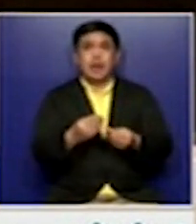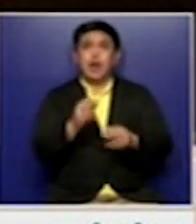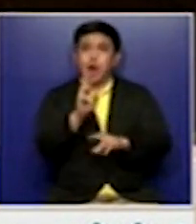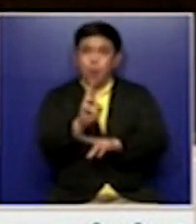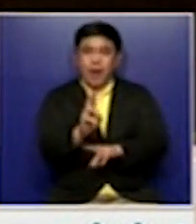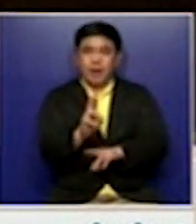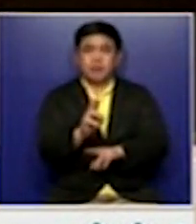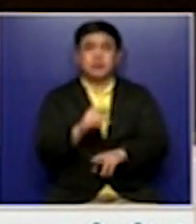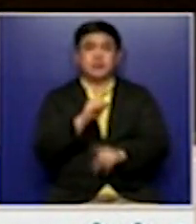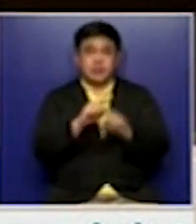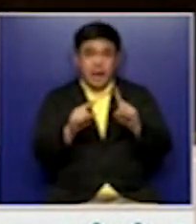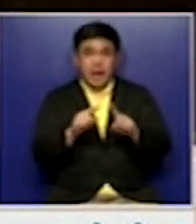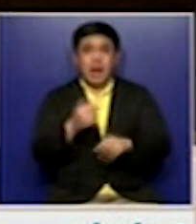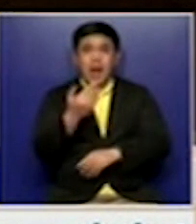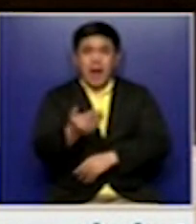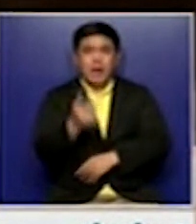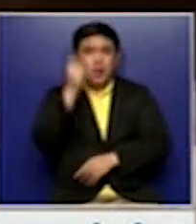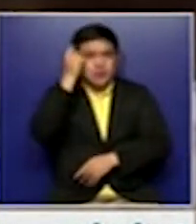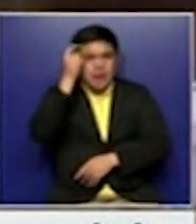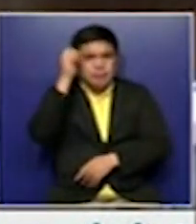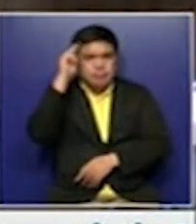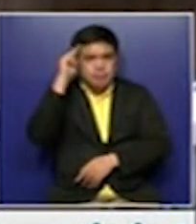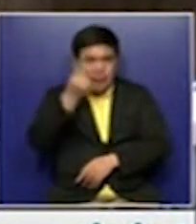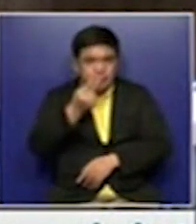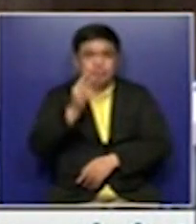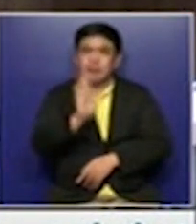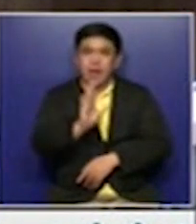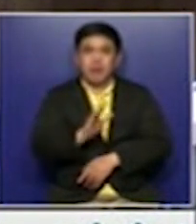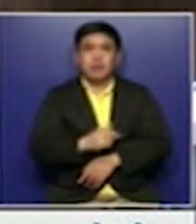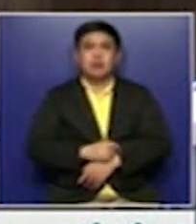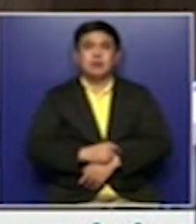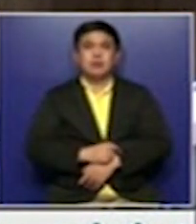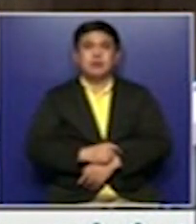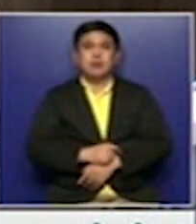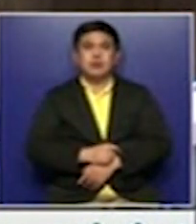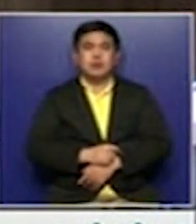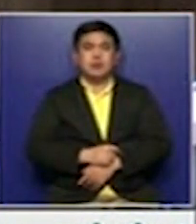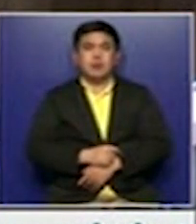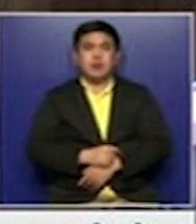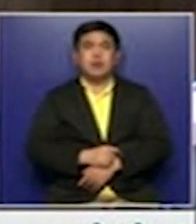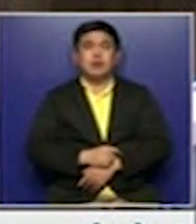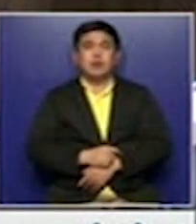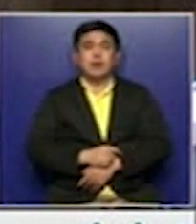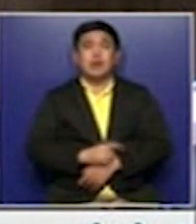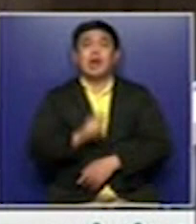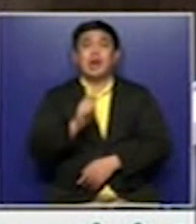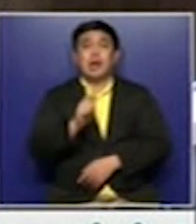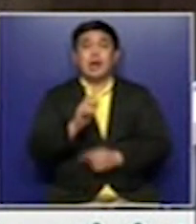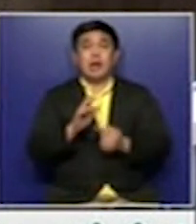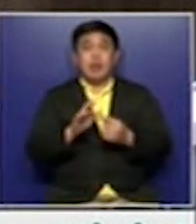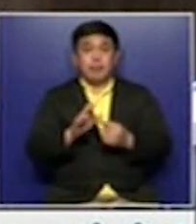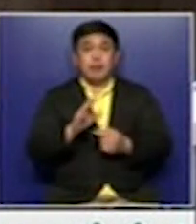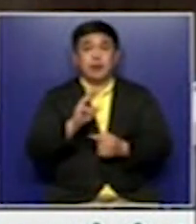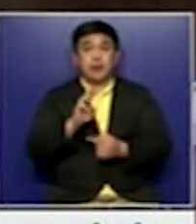กนะครับแต่ผมไม่อยากจะให้เข้าใจผิดซึ่งกันและกันนะครับท่านอมรัฐขึ้นประท้วงว่าพาดพิ